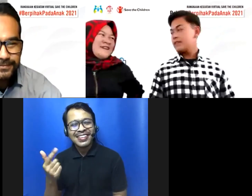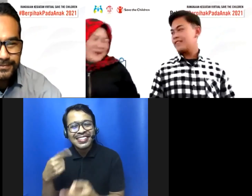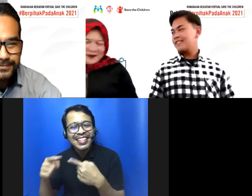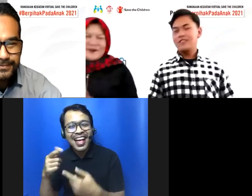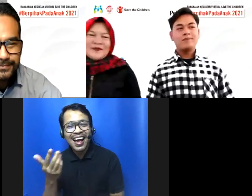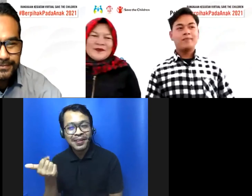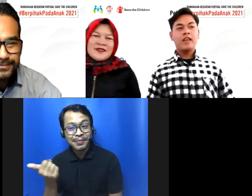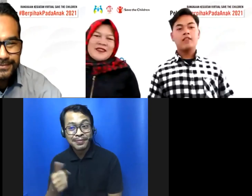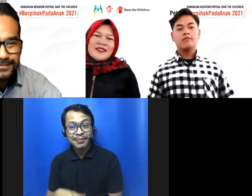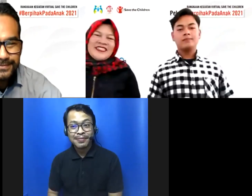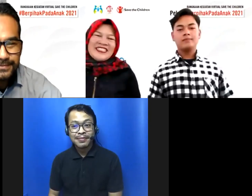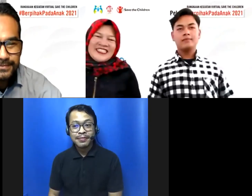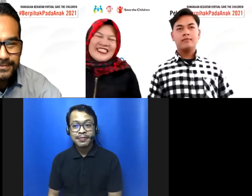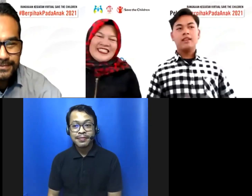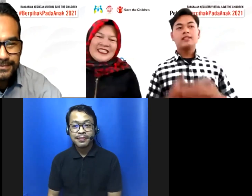Magang.